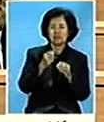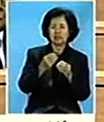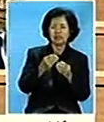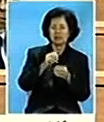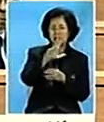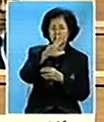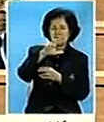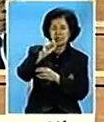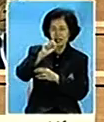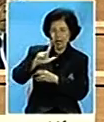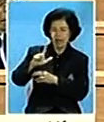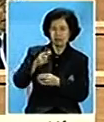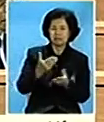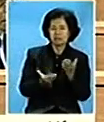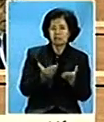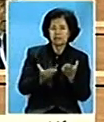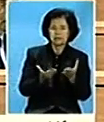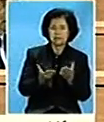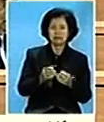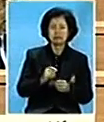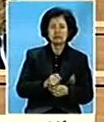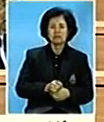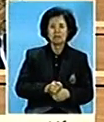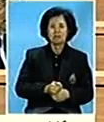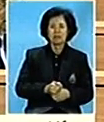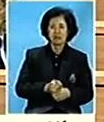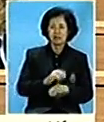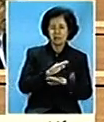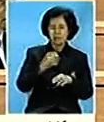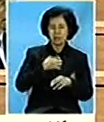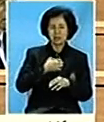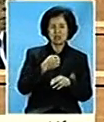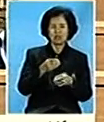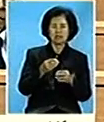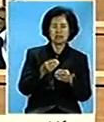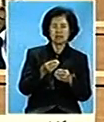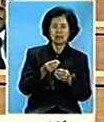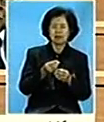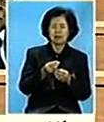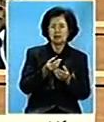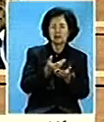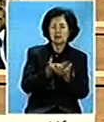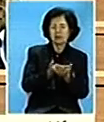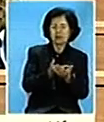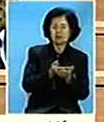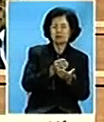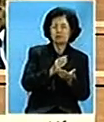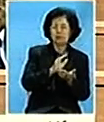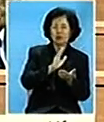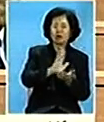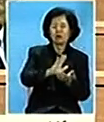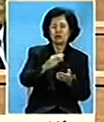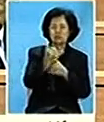ทนะครับก็เป็นสิ่งที่น่ากังวลครับก็ไม่อยากจะให้ภาระหนี้สาธารณะของประเทศช